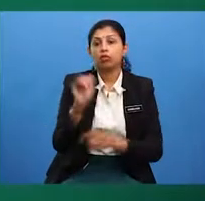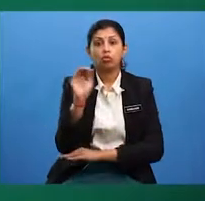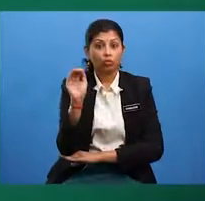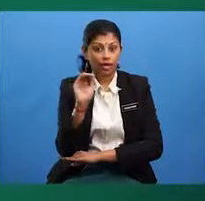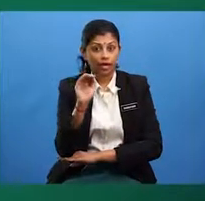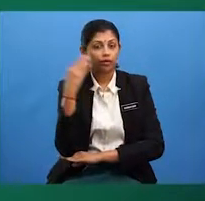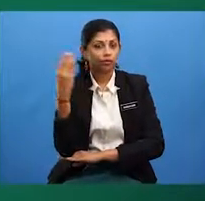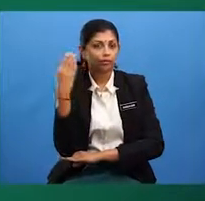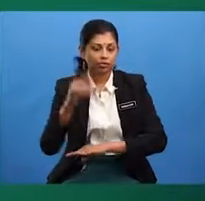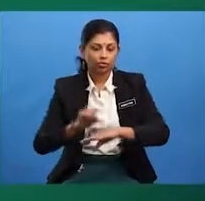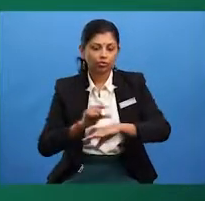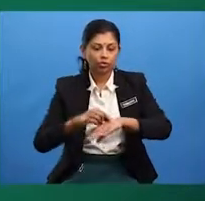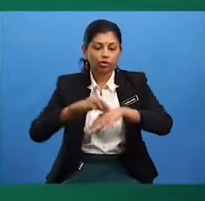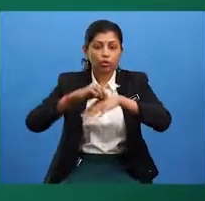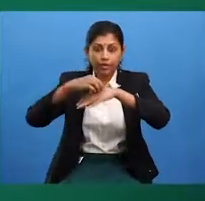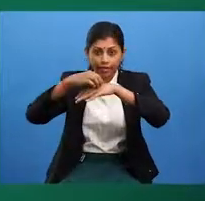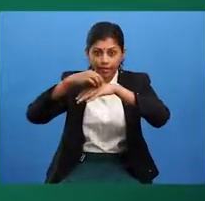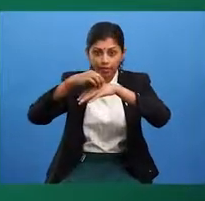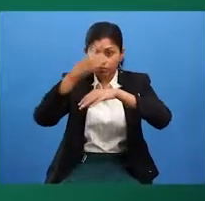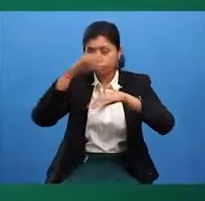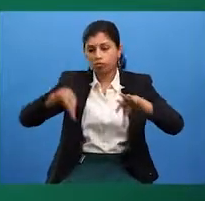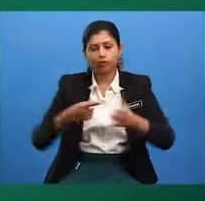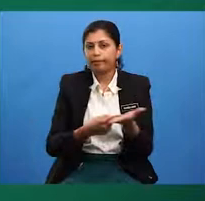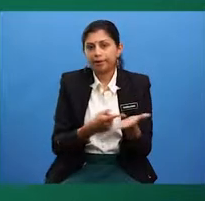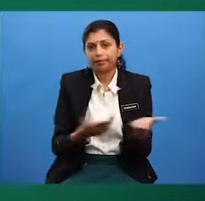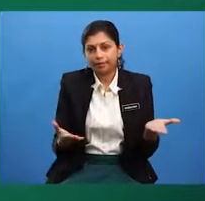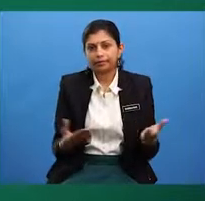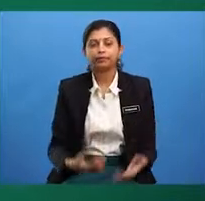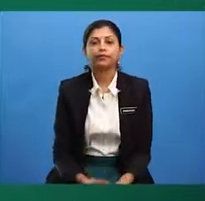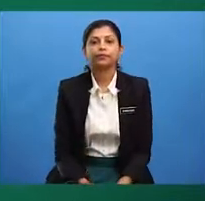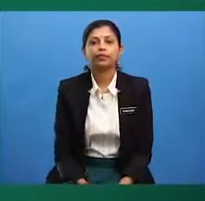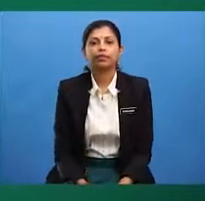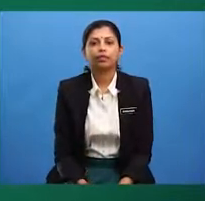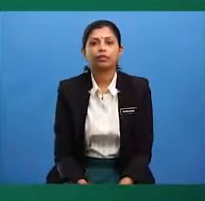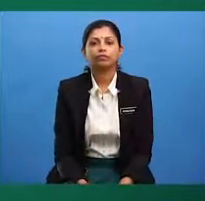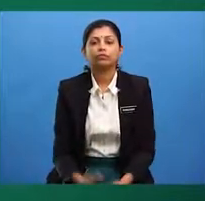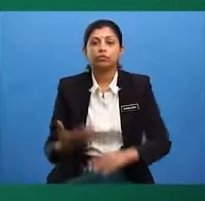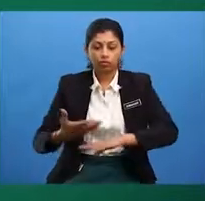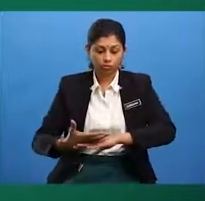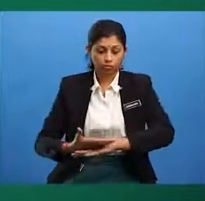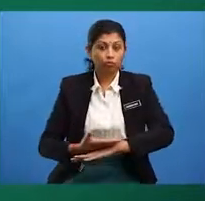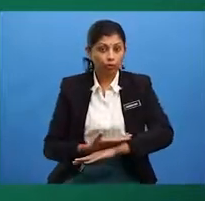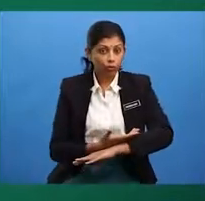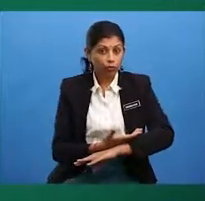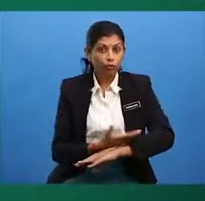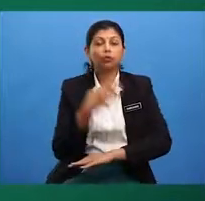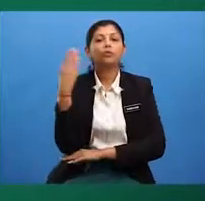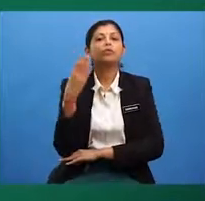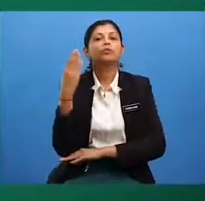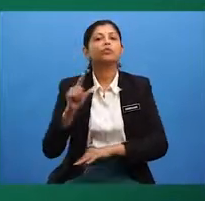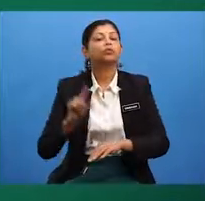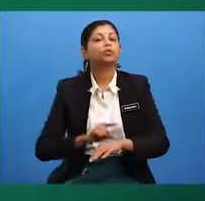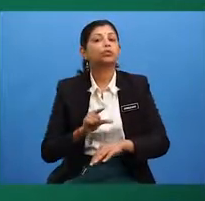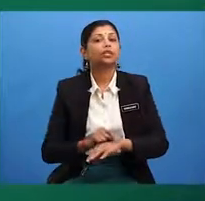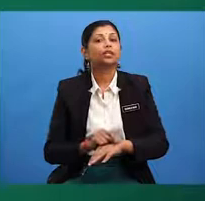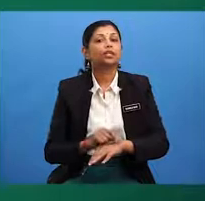sering digunakan kulitnya untuk membuat sesuatu objek. Bagi bulu pula, kita sering